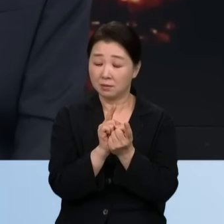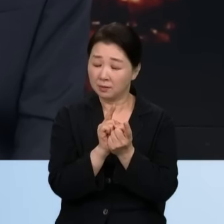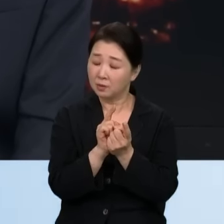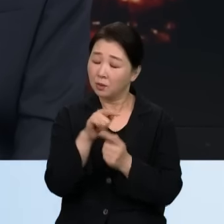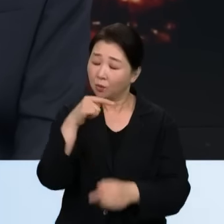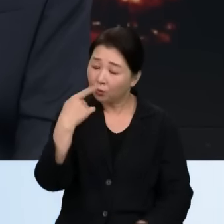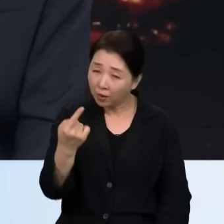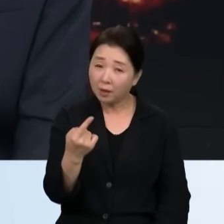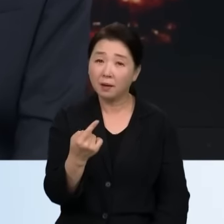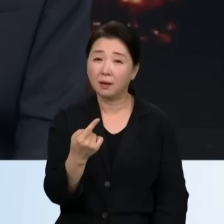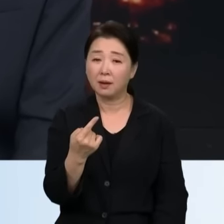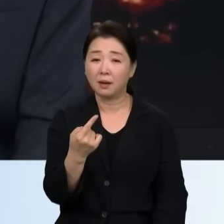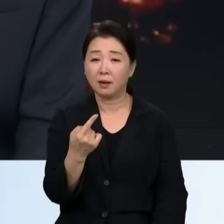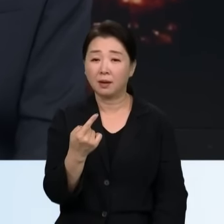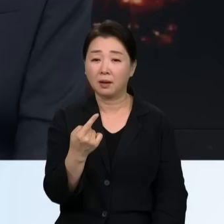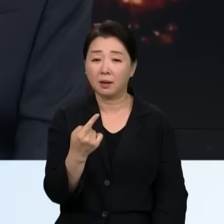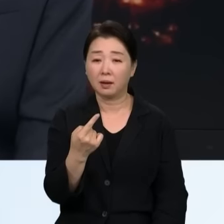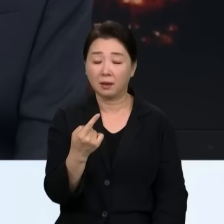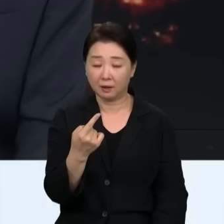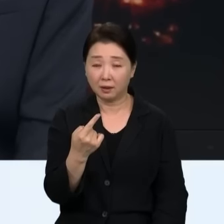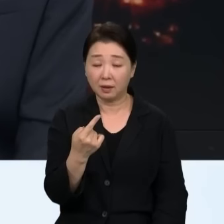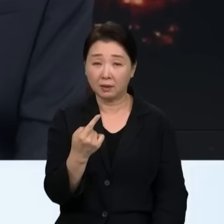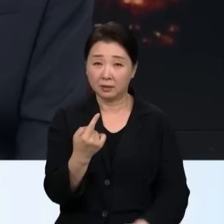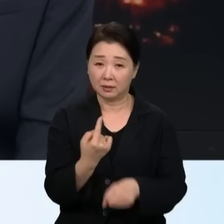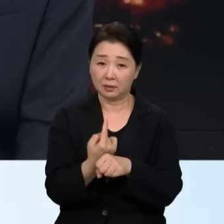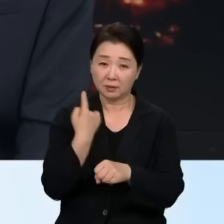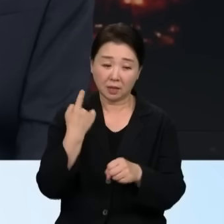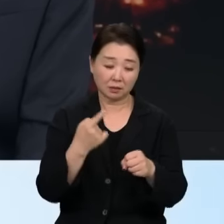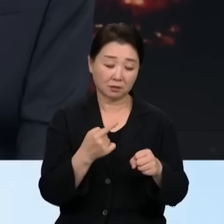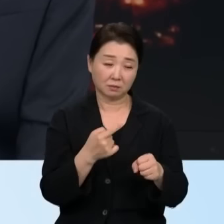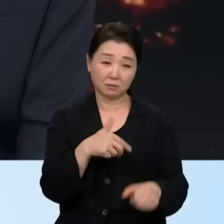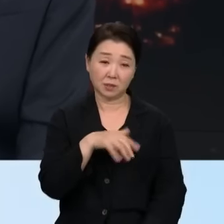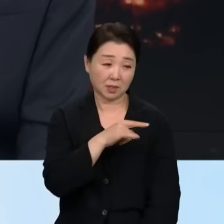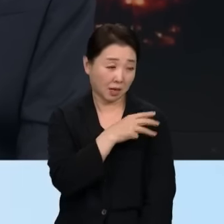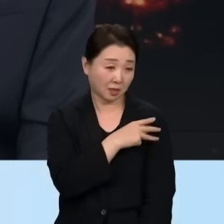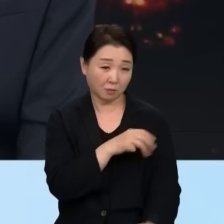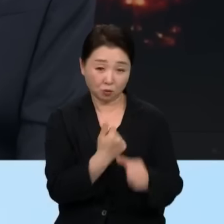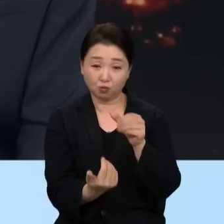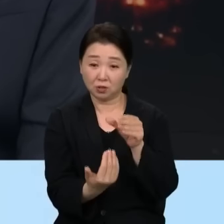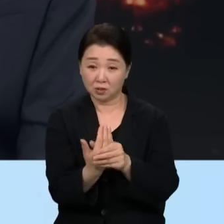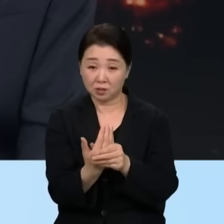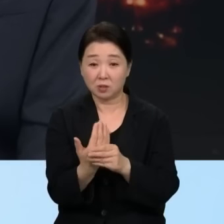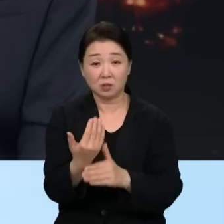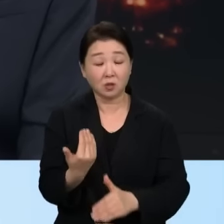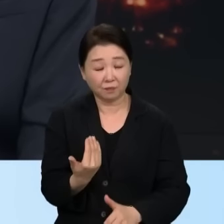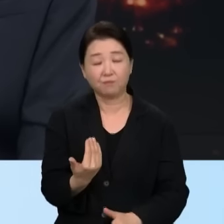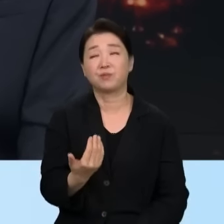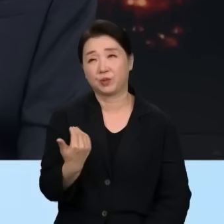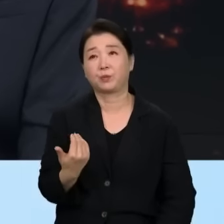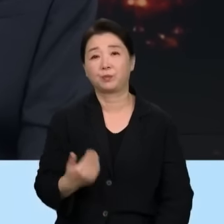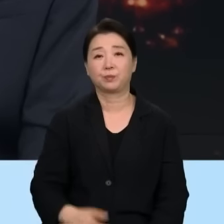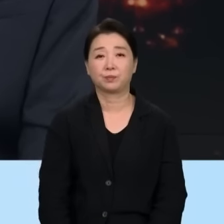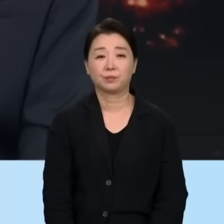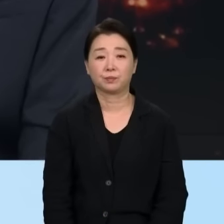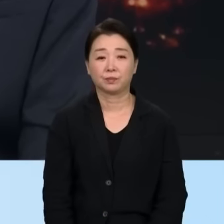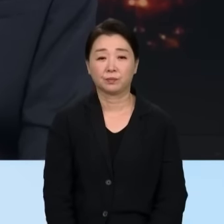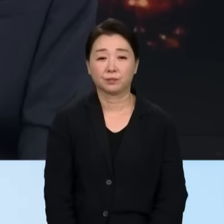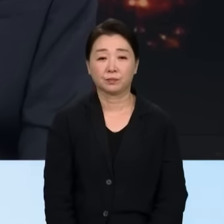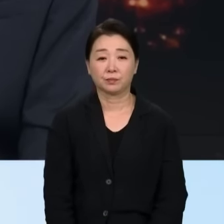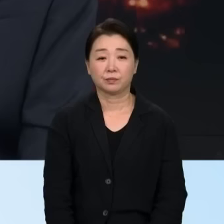때 예 지난해 최상병 순직 사건이 있기 전 훨씬 전이죠 예